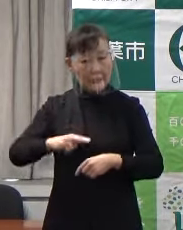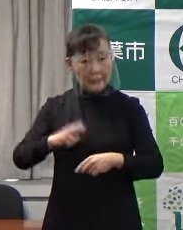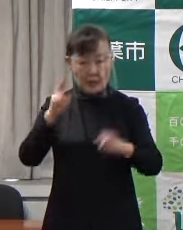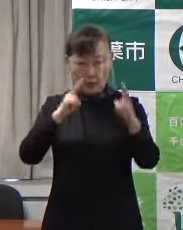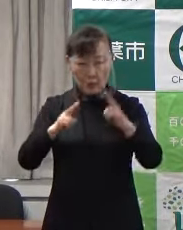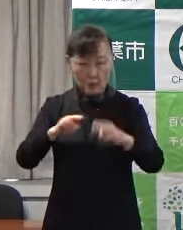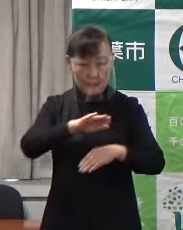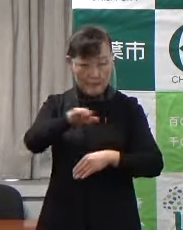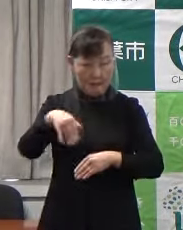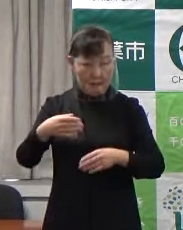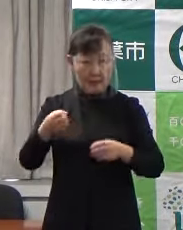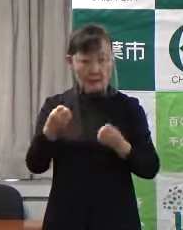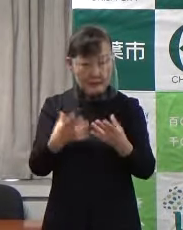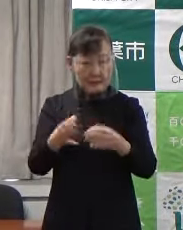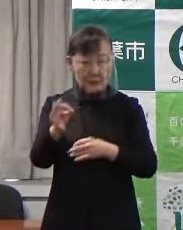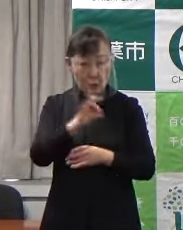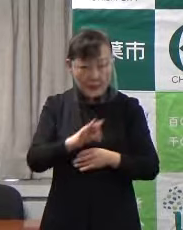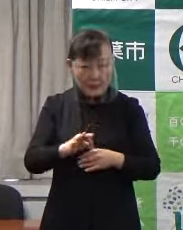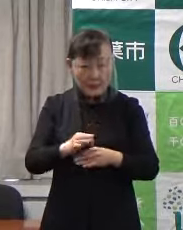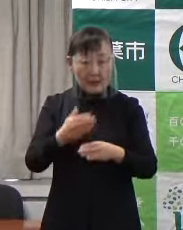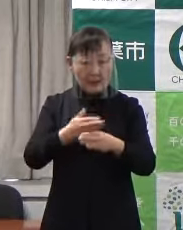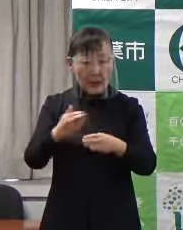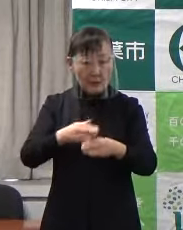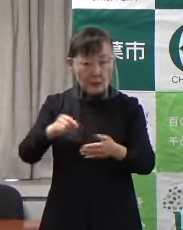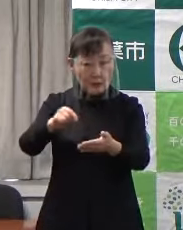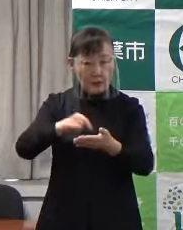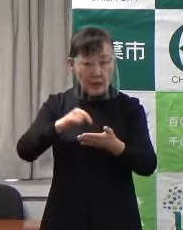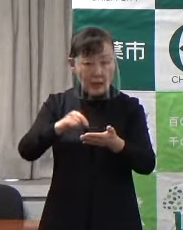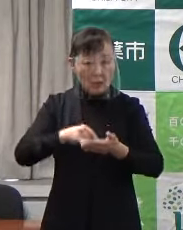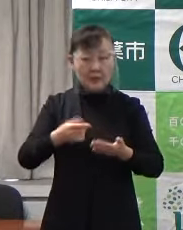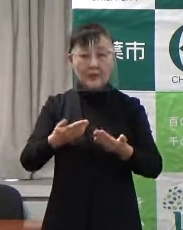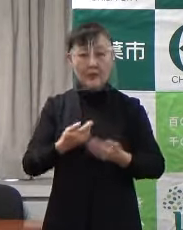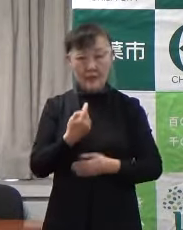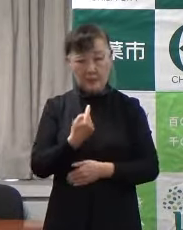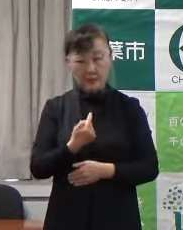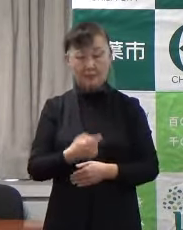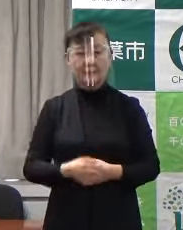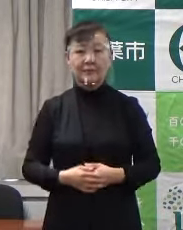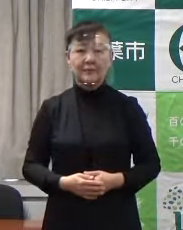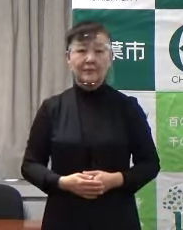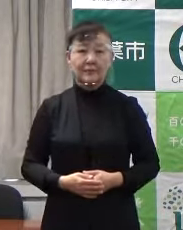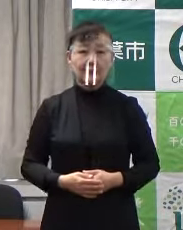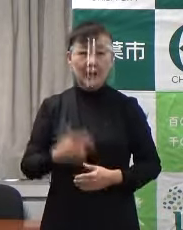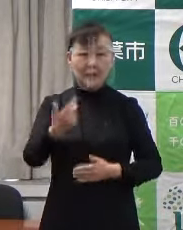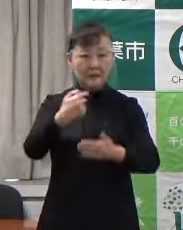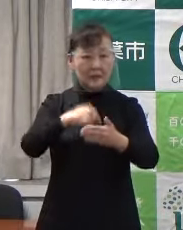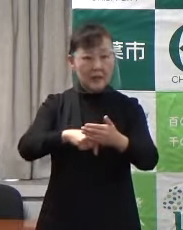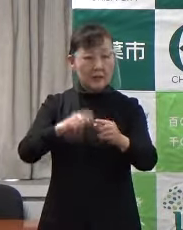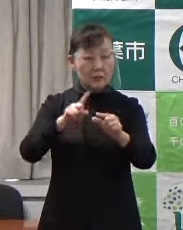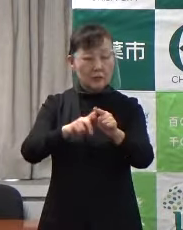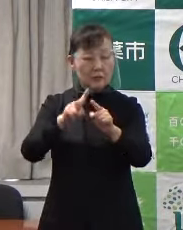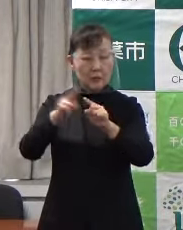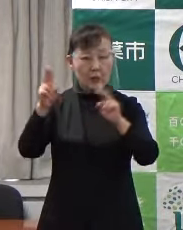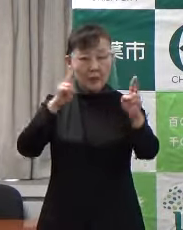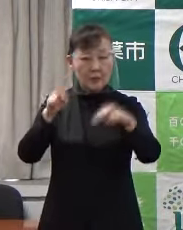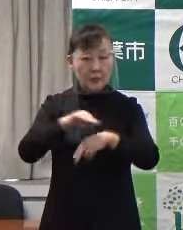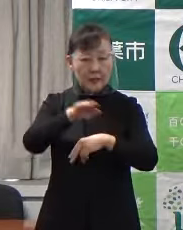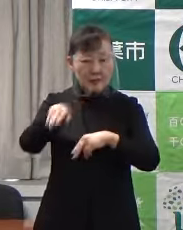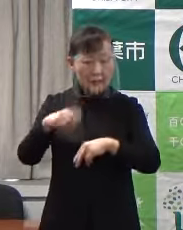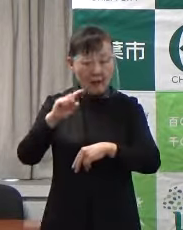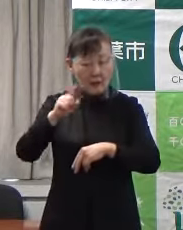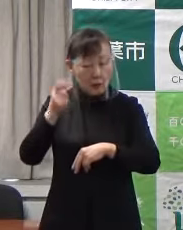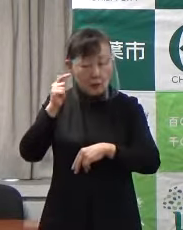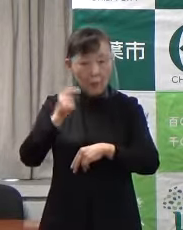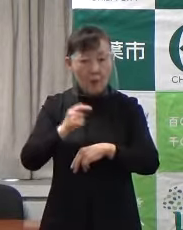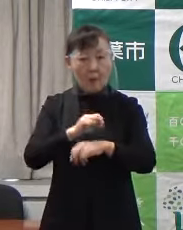さん方から新商品新サービスの提案を紹介をいただきますけれども、市内の中小企業の皆さん方が創意工夫で